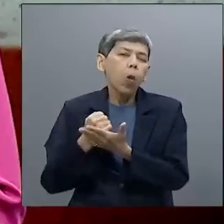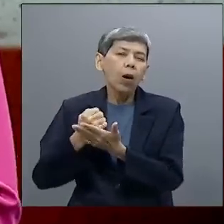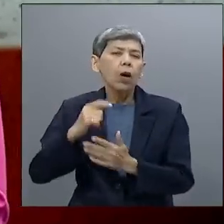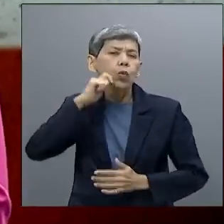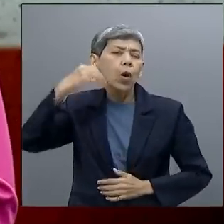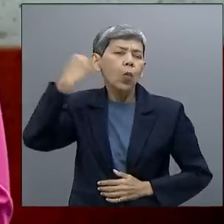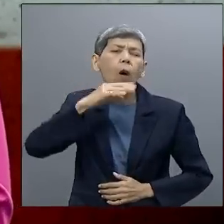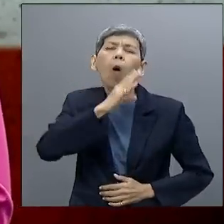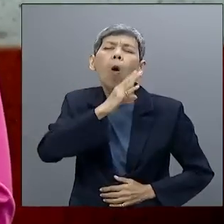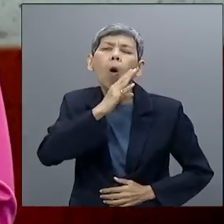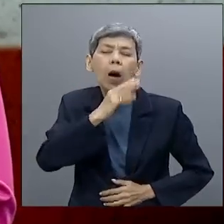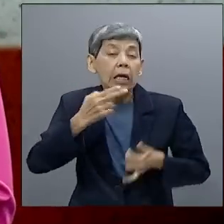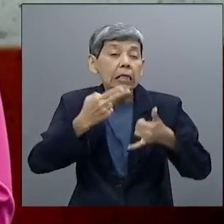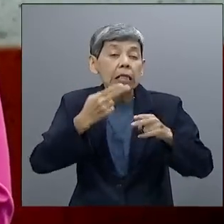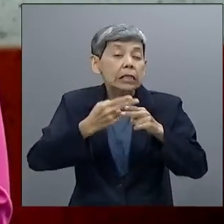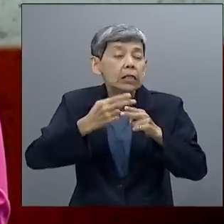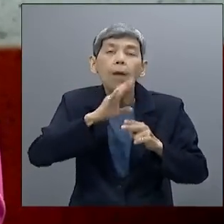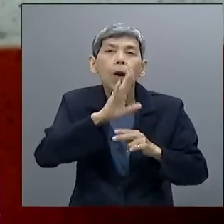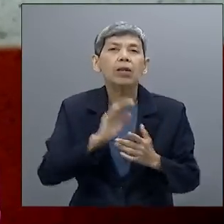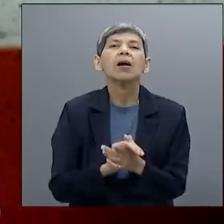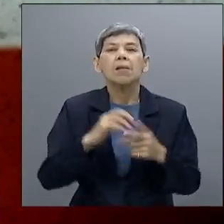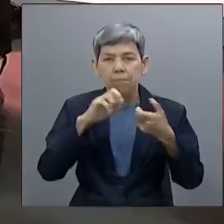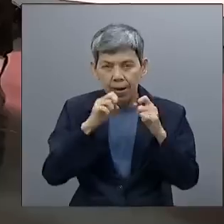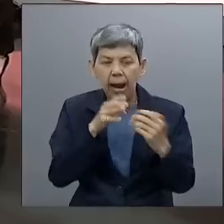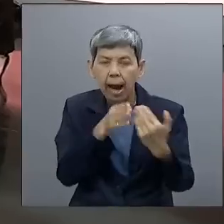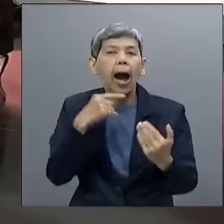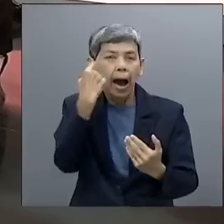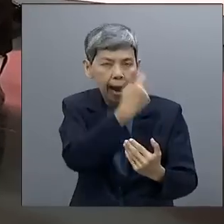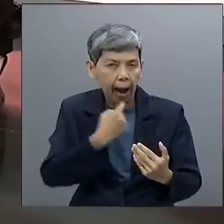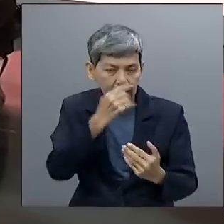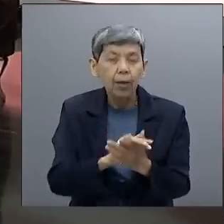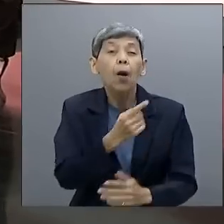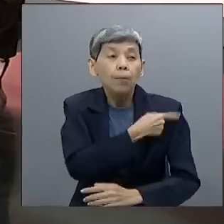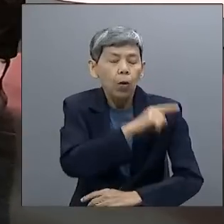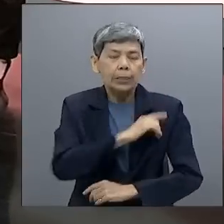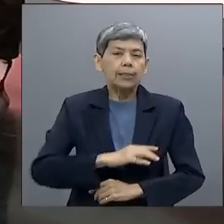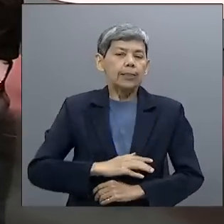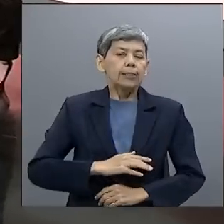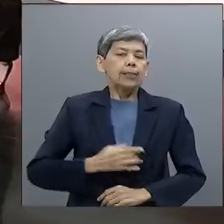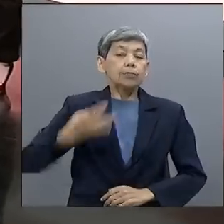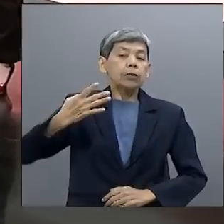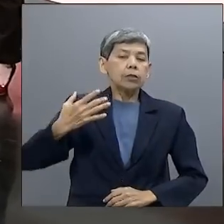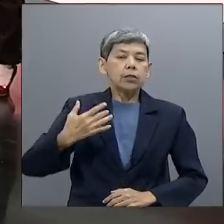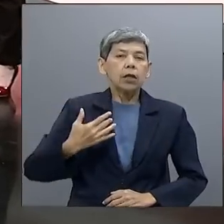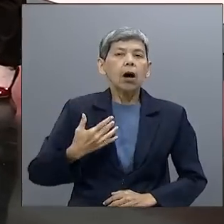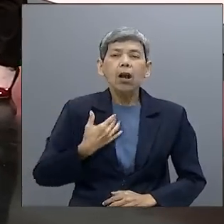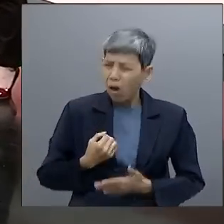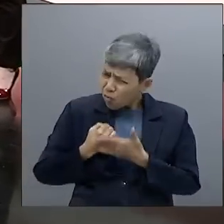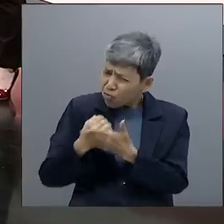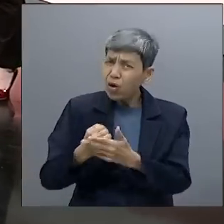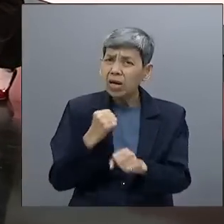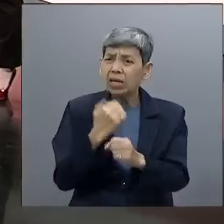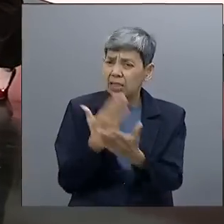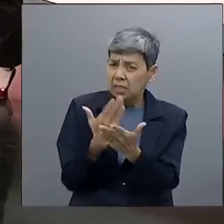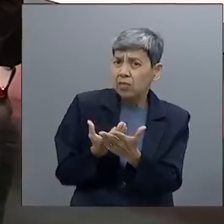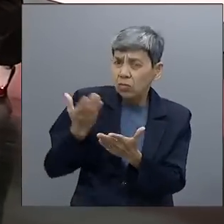ยูเครนคือไม่ต้องเอ่ยชื่อก็รู้ว่ากระทบชิ่งถือใครนะคะคือโปแลนด์ฟังแล้วก็เจ็บใจเพราะว่าไม่ได้ช่วยเหลือแค่อาวุธช่วยเหลือเรื่อง